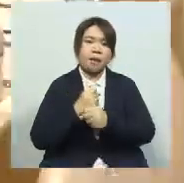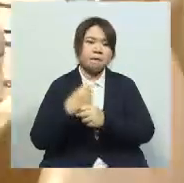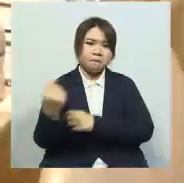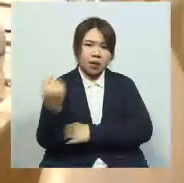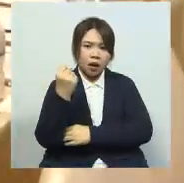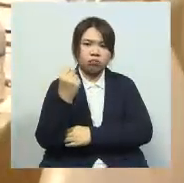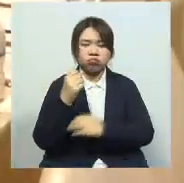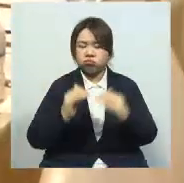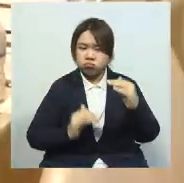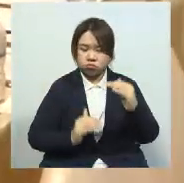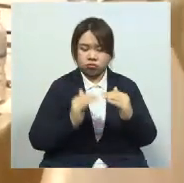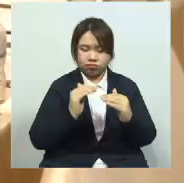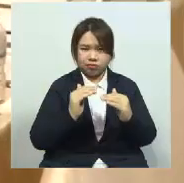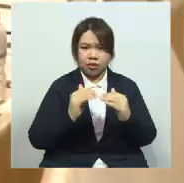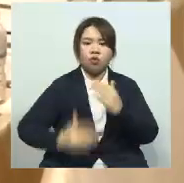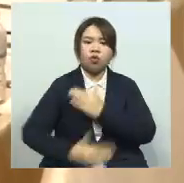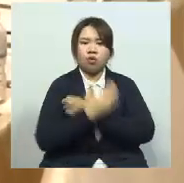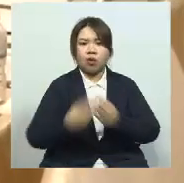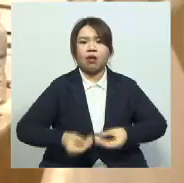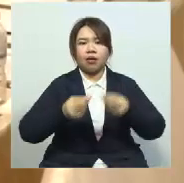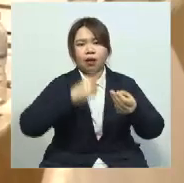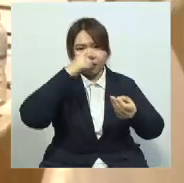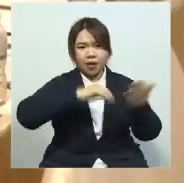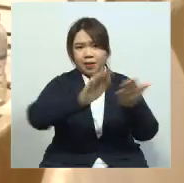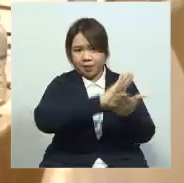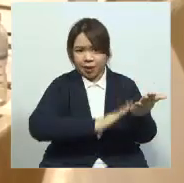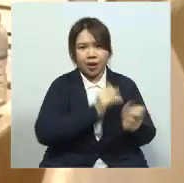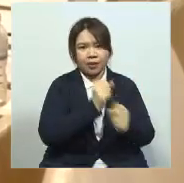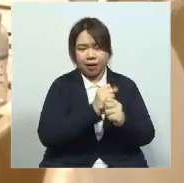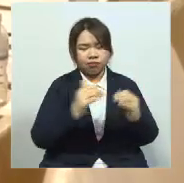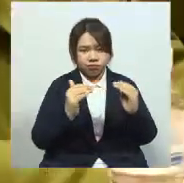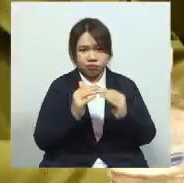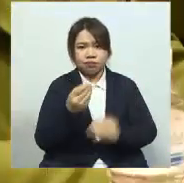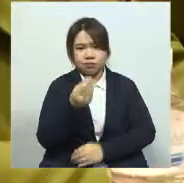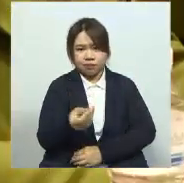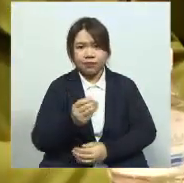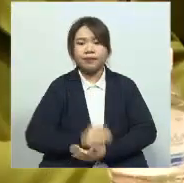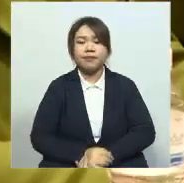ำพร้อมกระจายโอกาสให้แก่ประชาชนทั่วประเทศอย่างทั่วถึงอย่างเป็นธรรมในอนาคตครับ